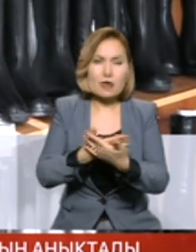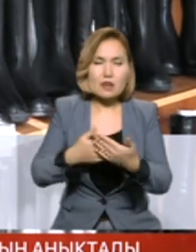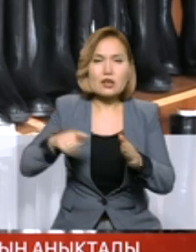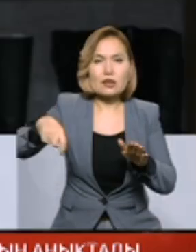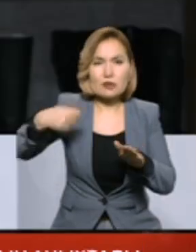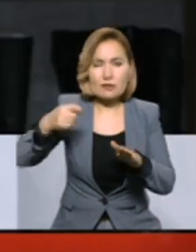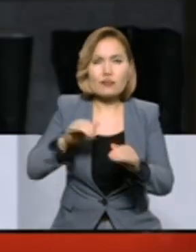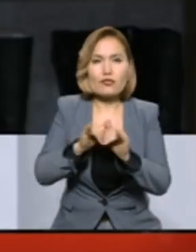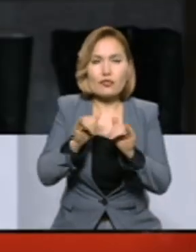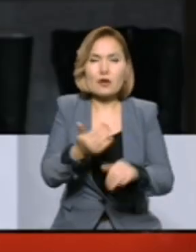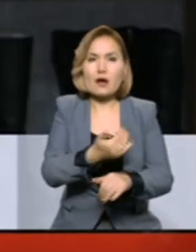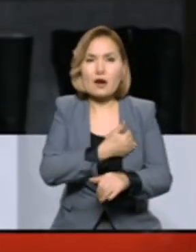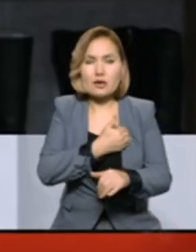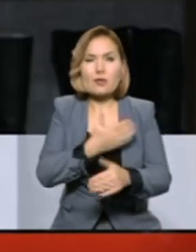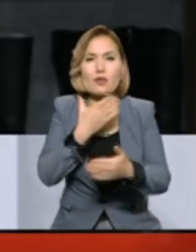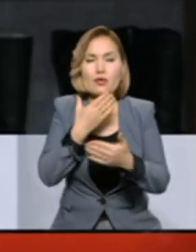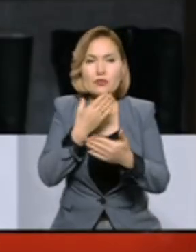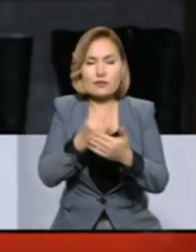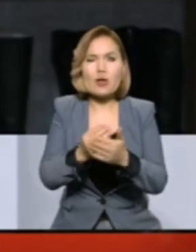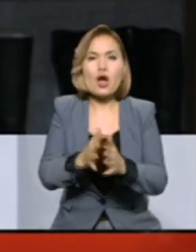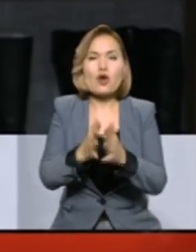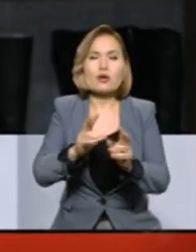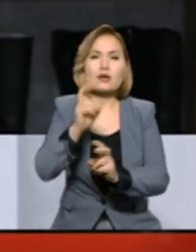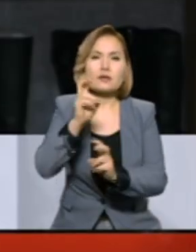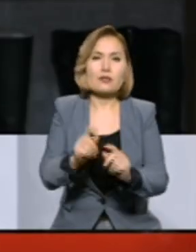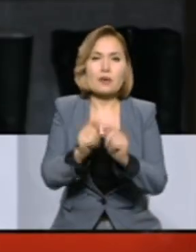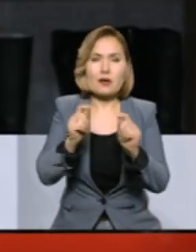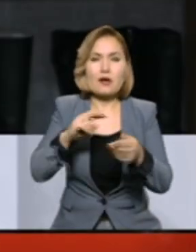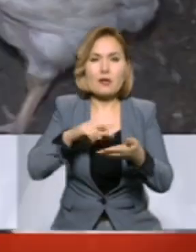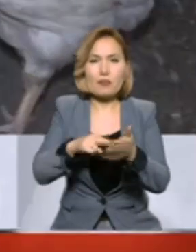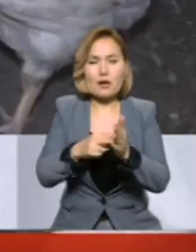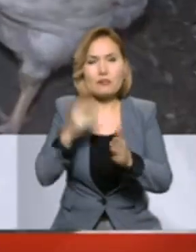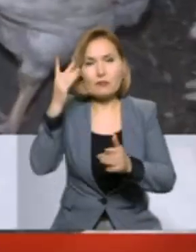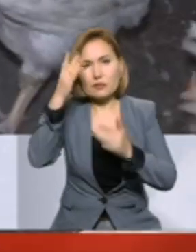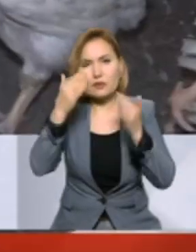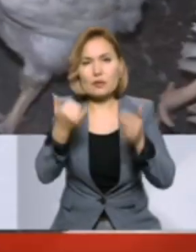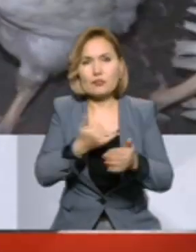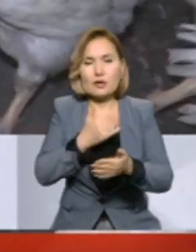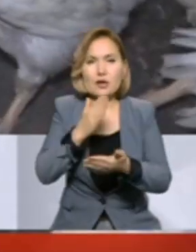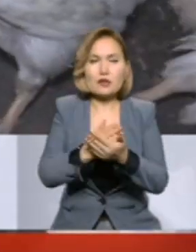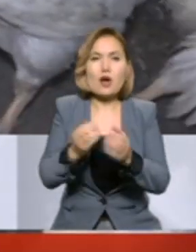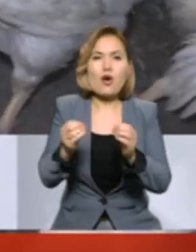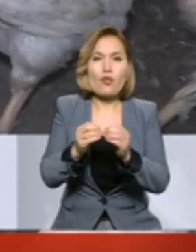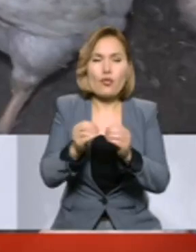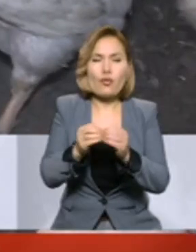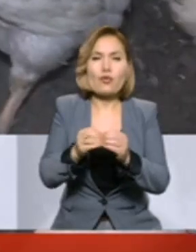чакты кісі алып, үлкенірек бір шеберхана ашсам деп ойымда бар.